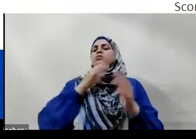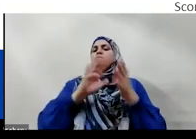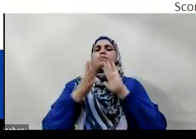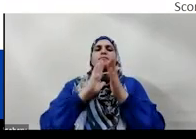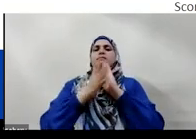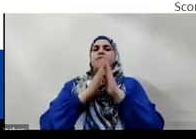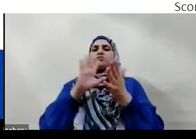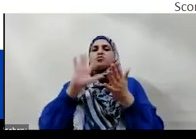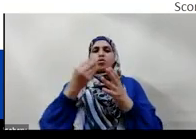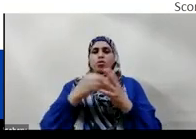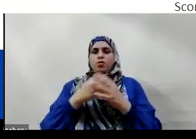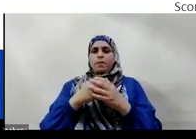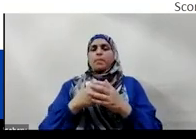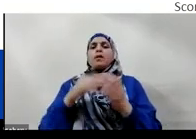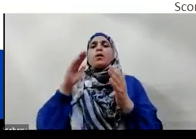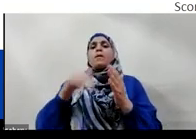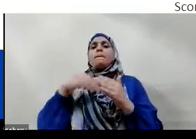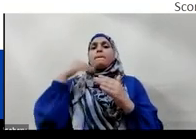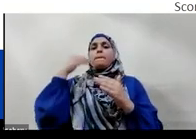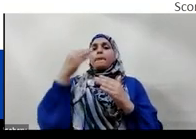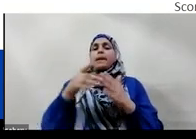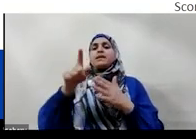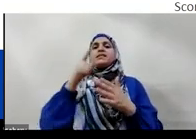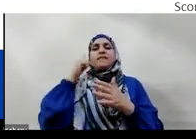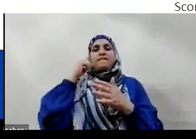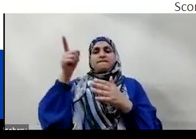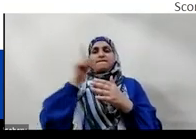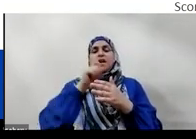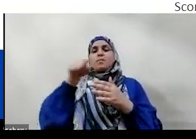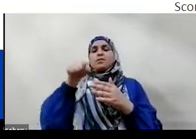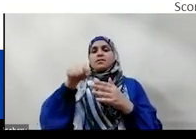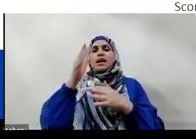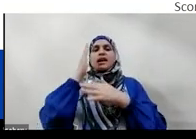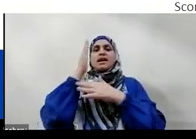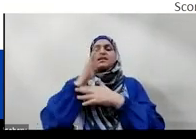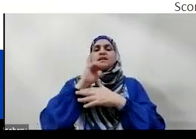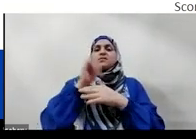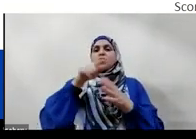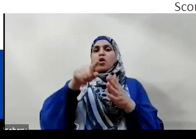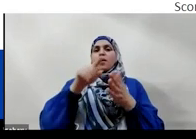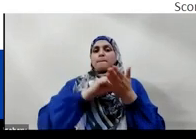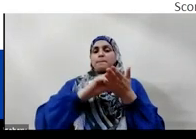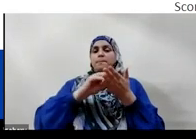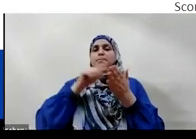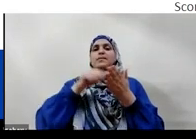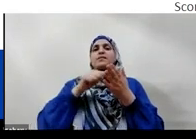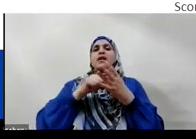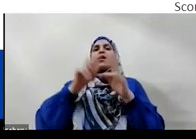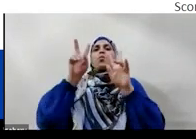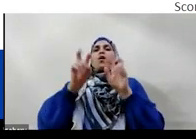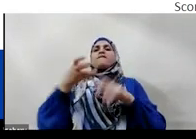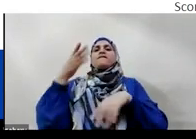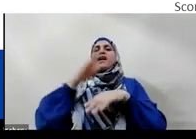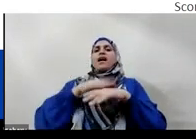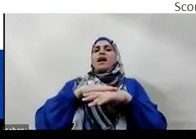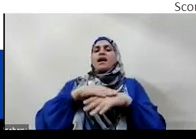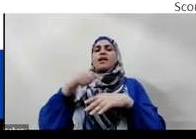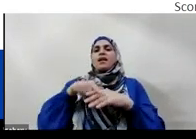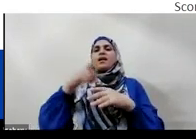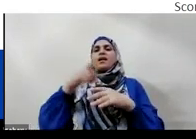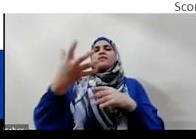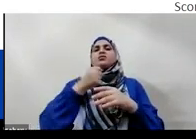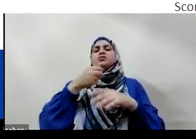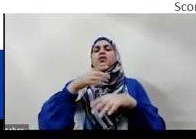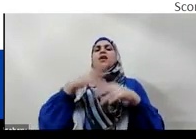ريسيدنسي، وحضرتك فاهم انه الفورم الاورد اوف ذا جرانت يعني متوقفه على حصولك على موافقه